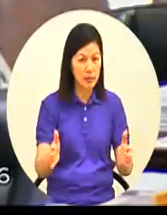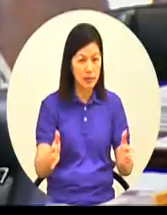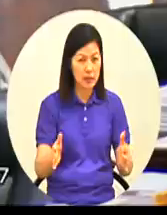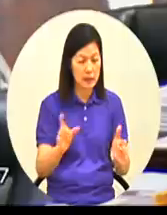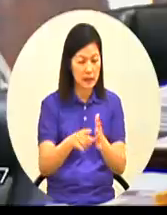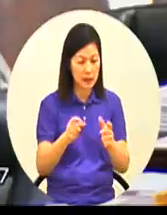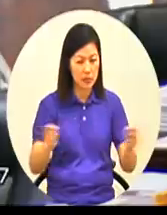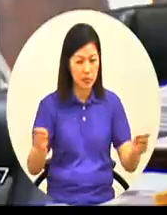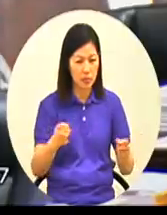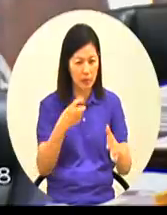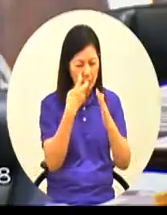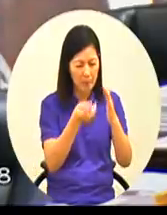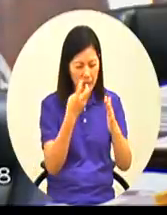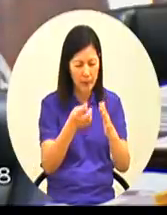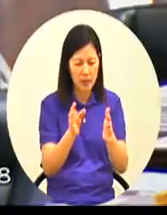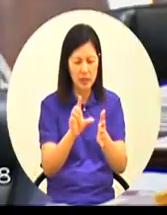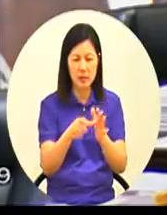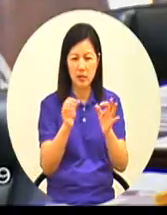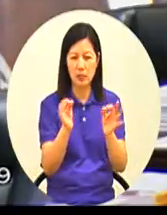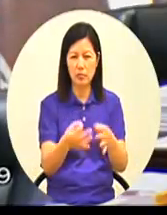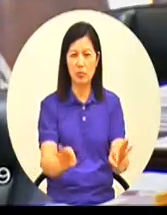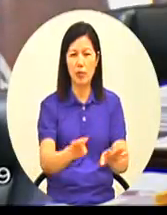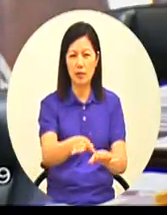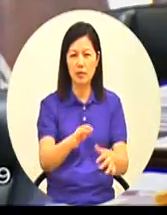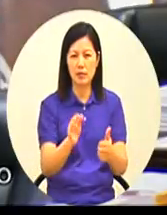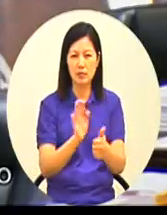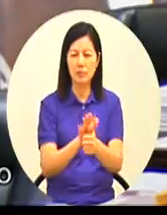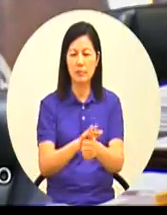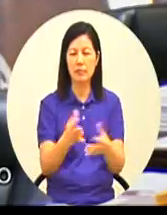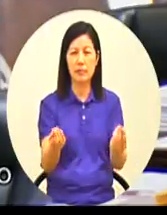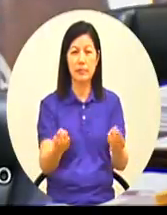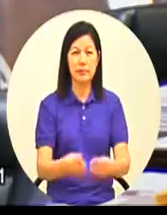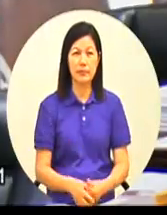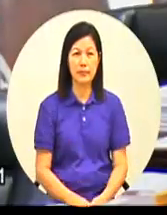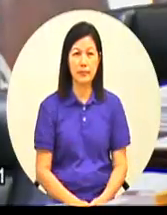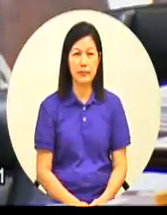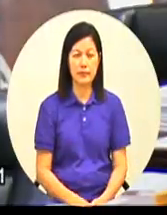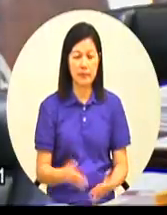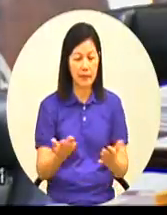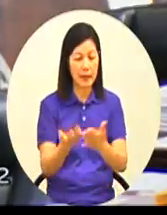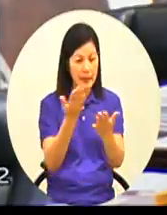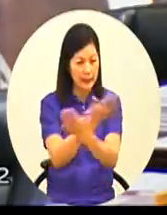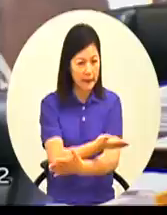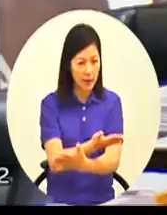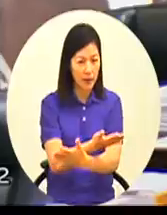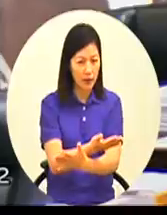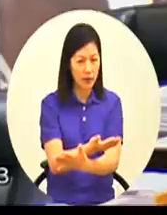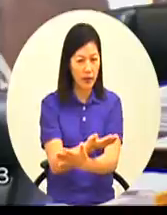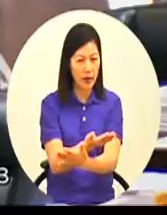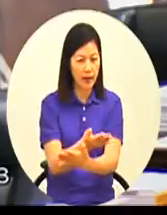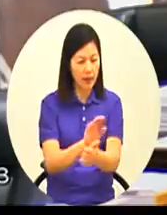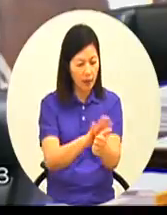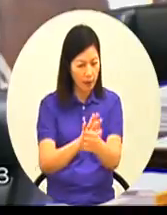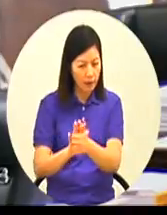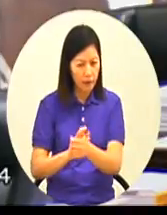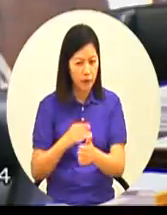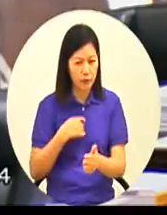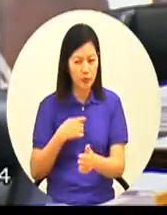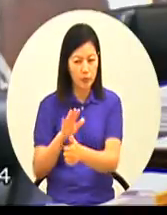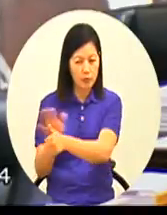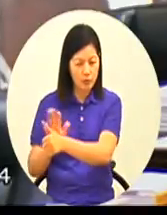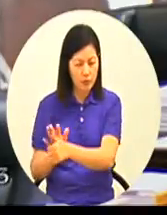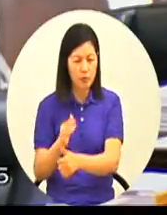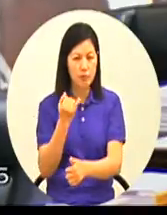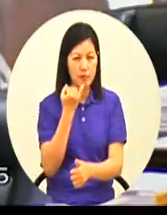参访，那个对我们的学习国际化都没有什么帮忙。如果那个所谓交换，他可以接待我们，我们也可以接待他们。透